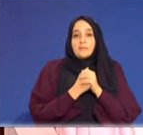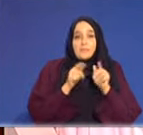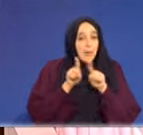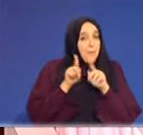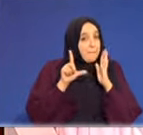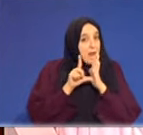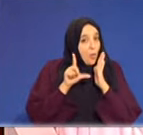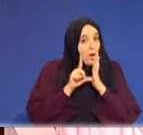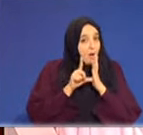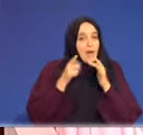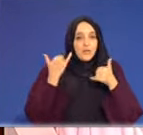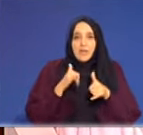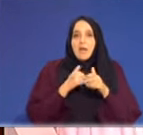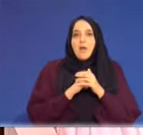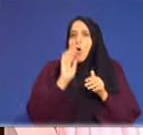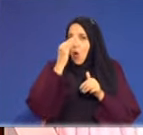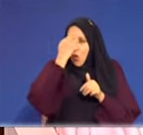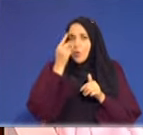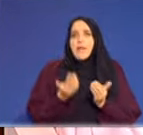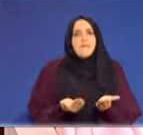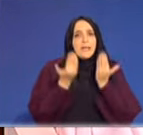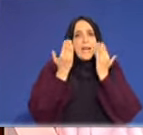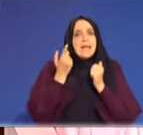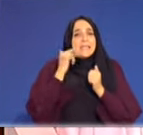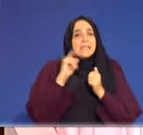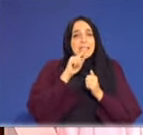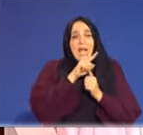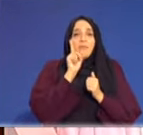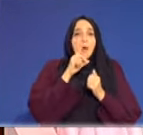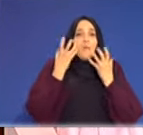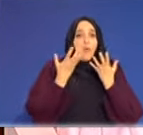القانون الجزائري لو كان تحب الآن